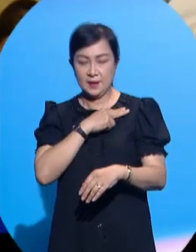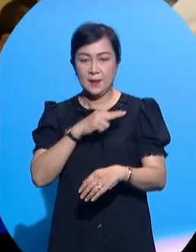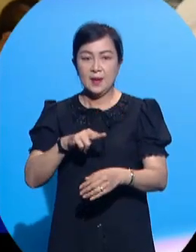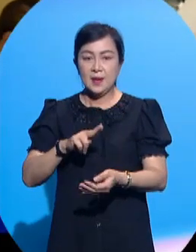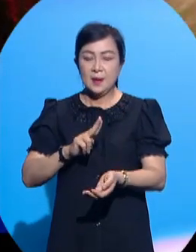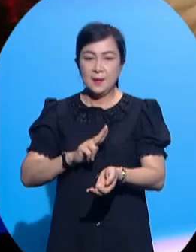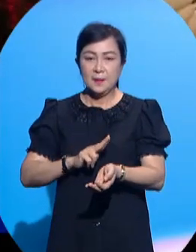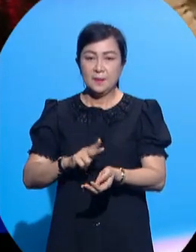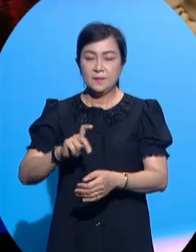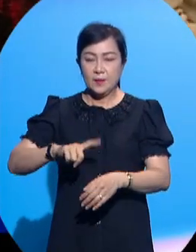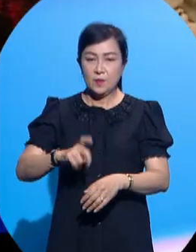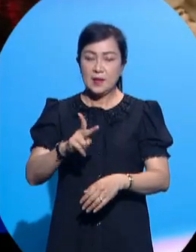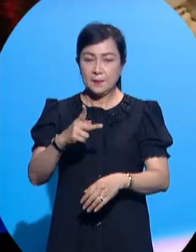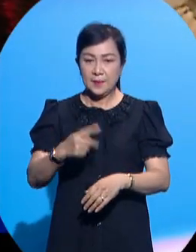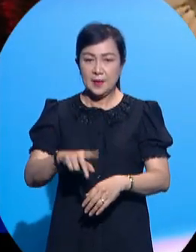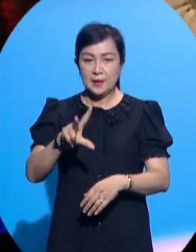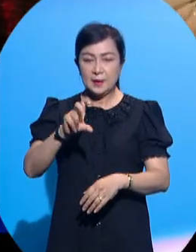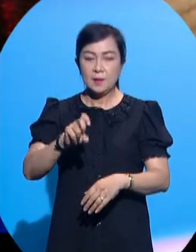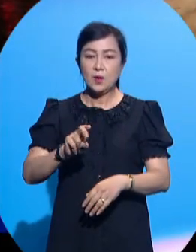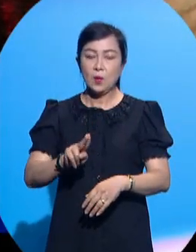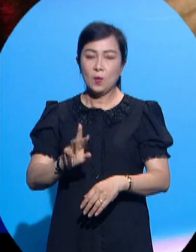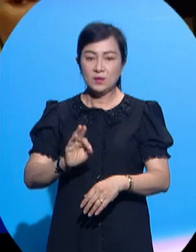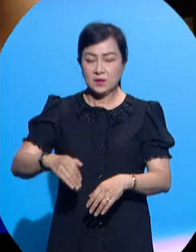vi khuẩn HP và hơn 80% ca ung thư dạ